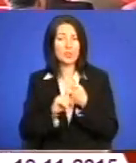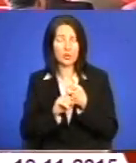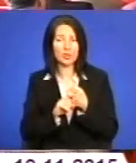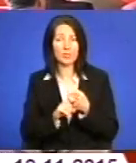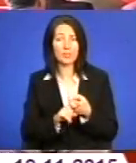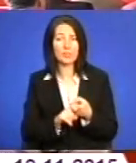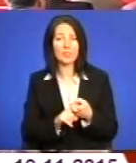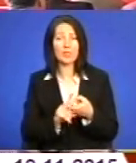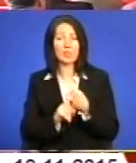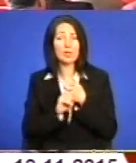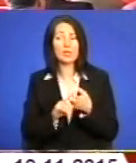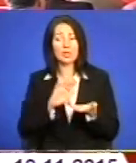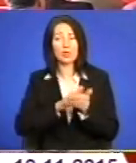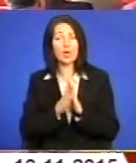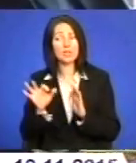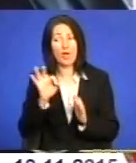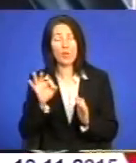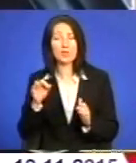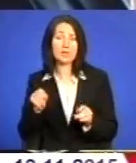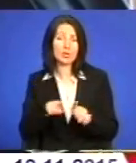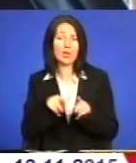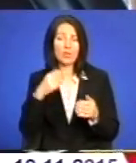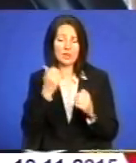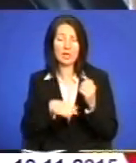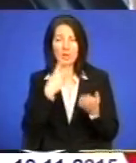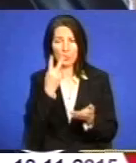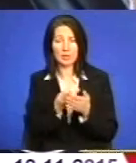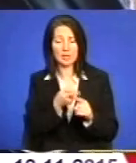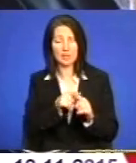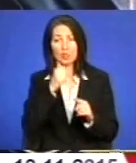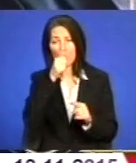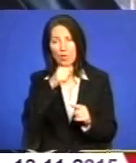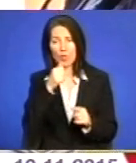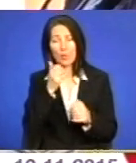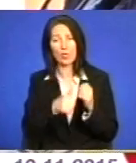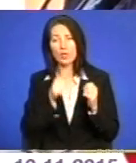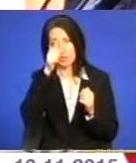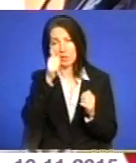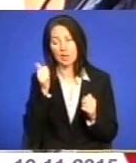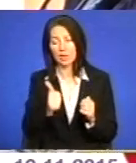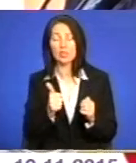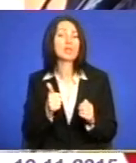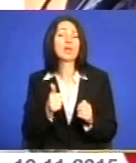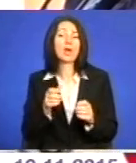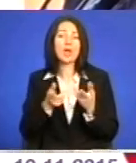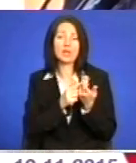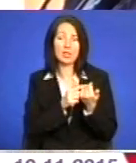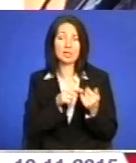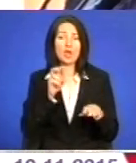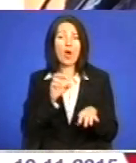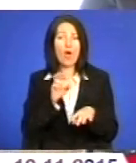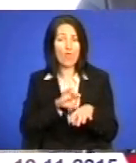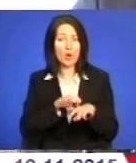Епідемічна ситуація в області відповідає середнім показникам для цього періоду. Але щотижня кількість хворих на грип та ГРВІ